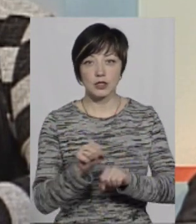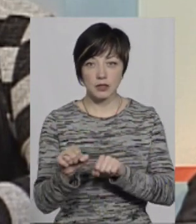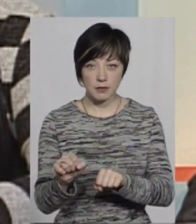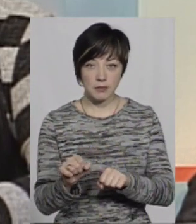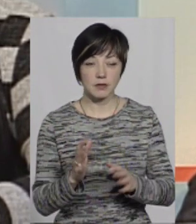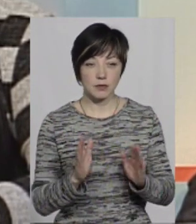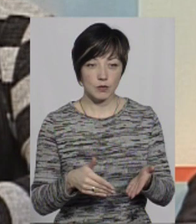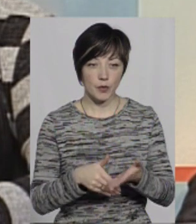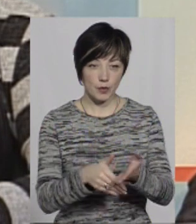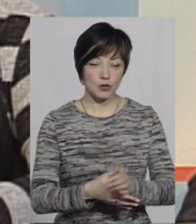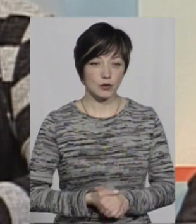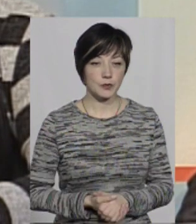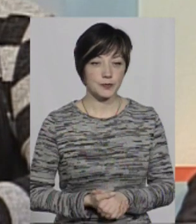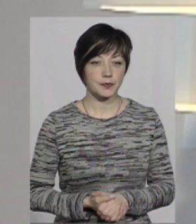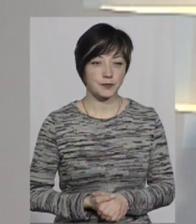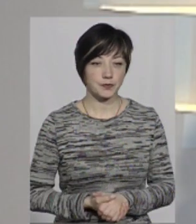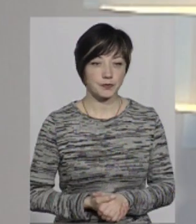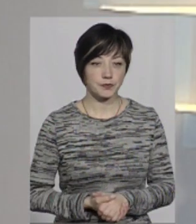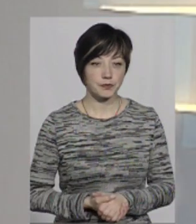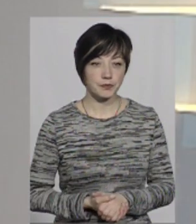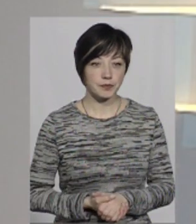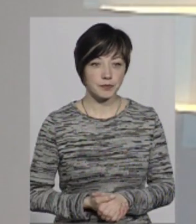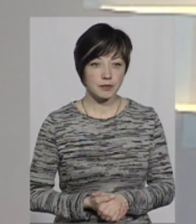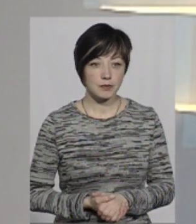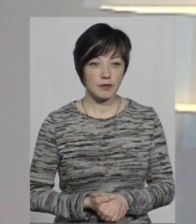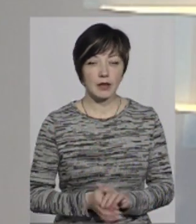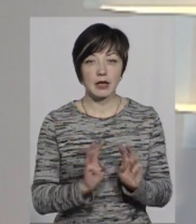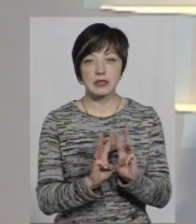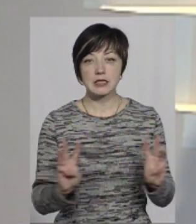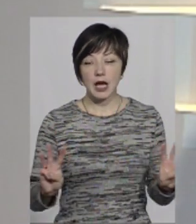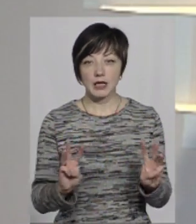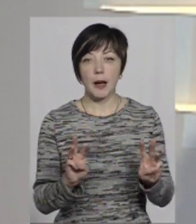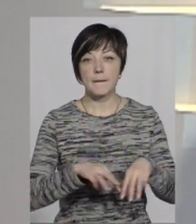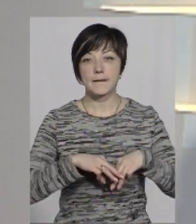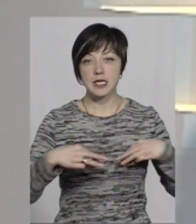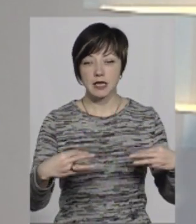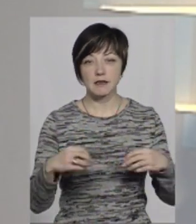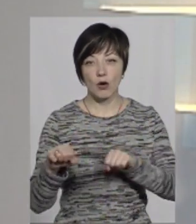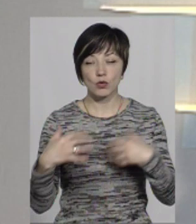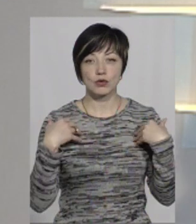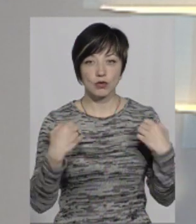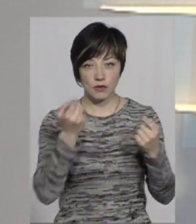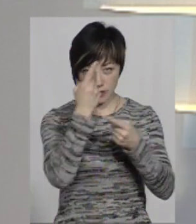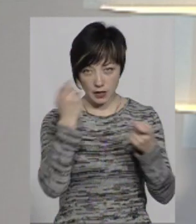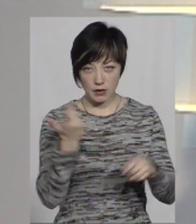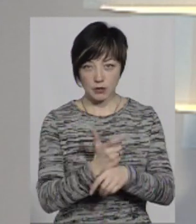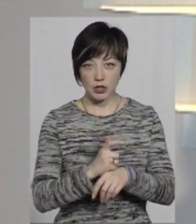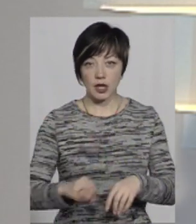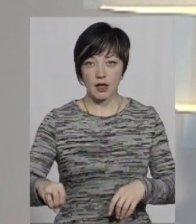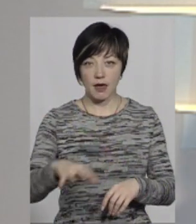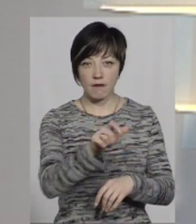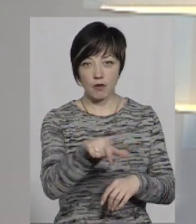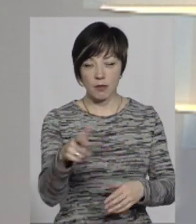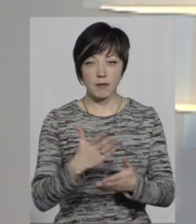її захистить, це щеплення. Зрозуміло. Сайт Міністерства охорони здоров'я інформує, переважна більшість